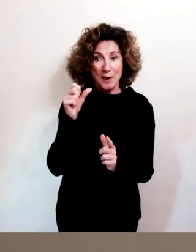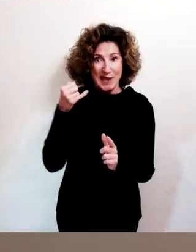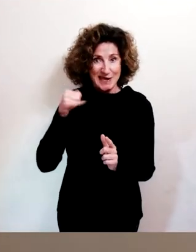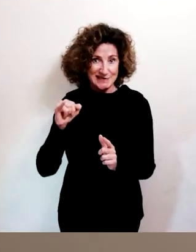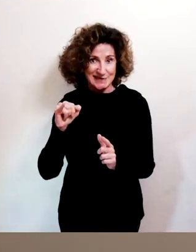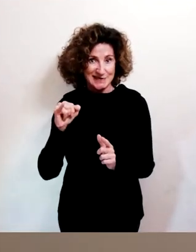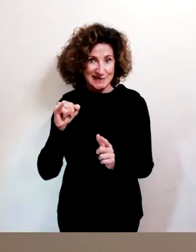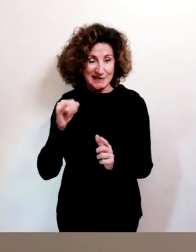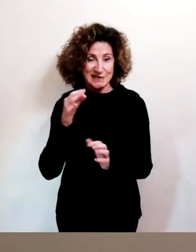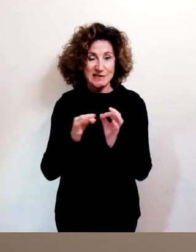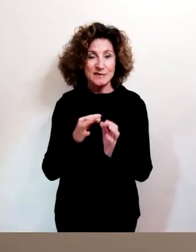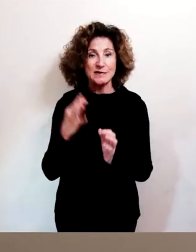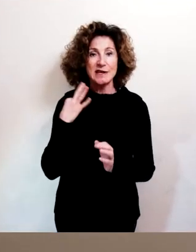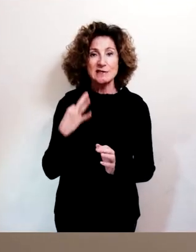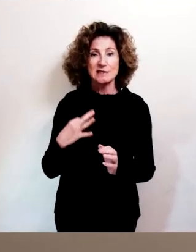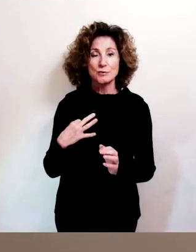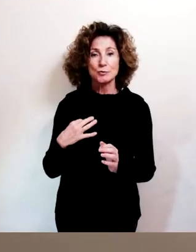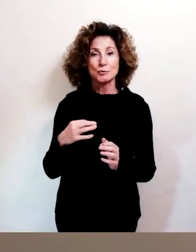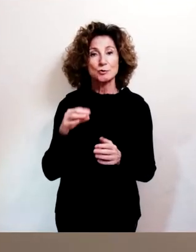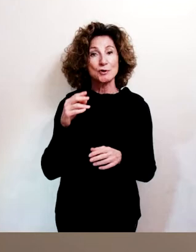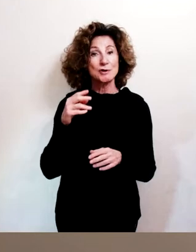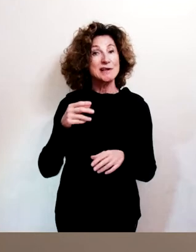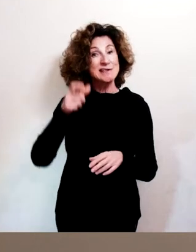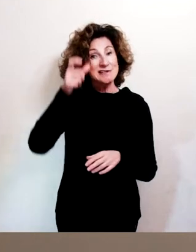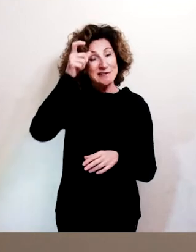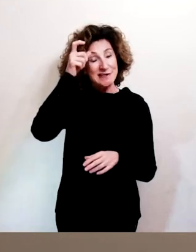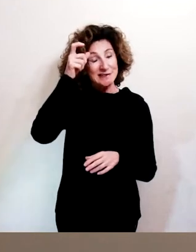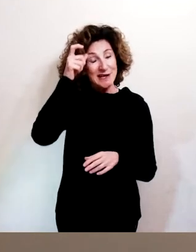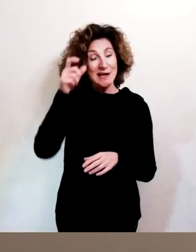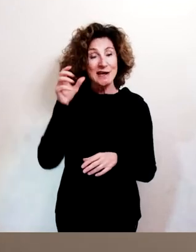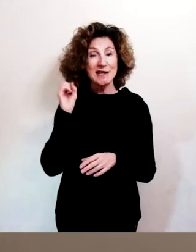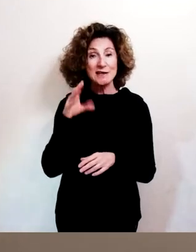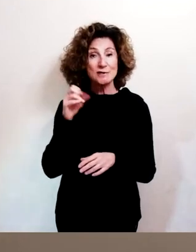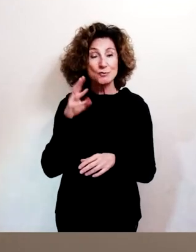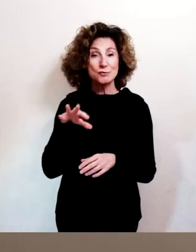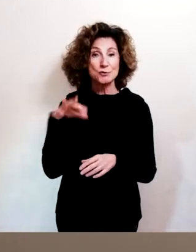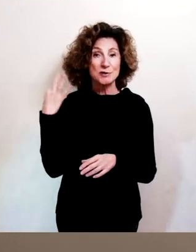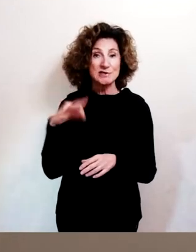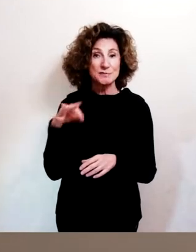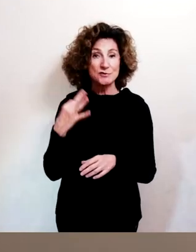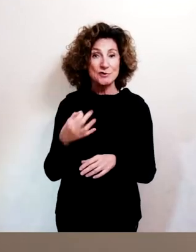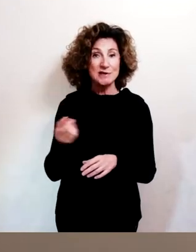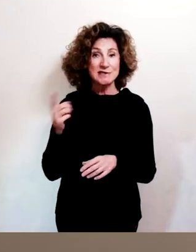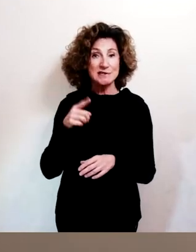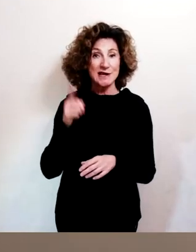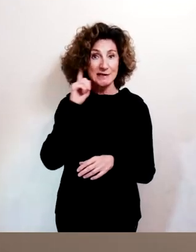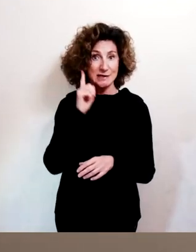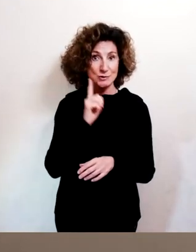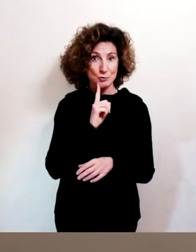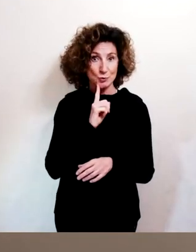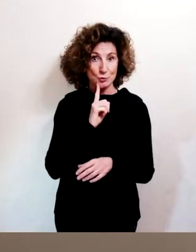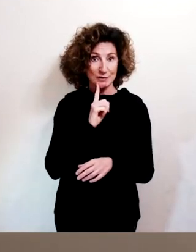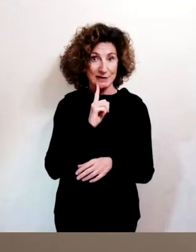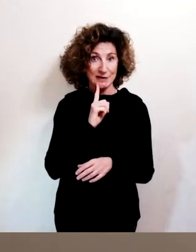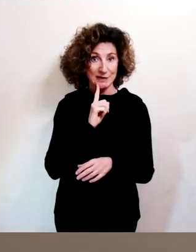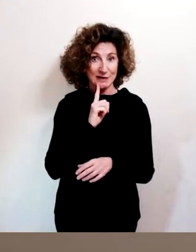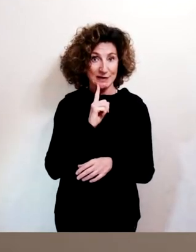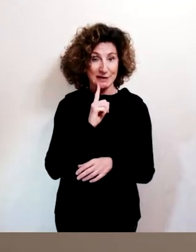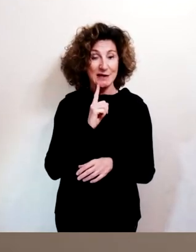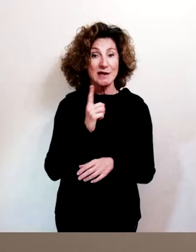doppia esse finale e dell istituto statale d'istruzione specializzata per sordi è l'unica scuola